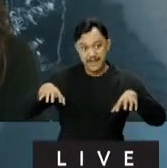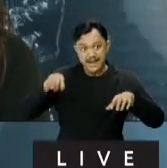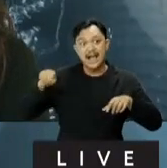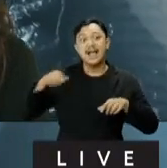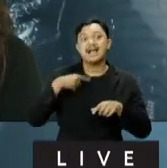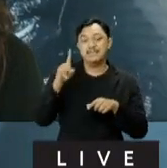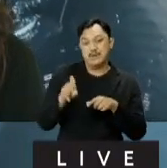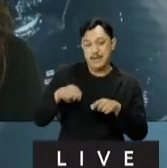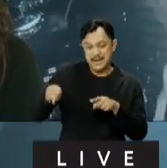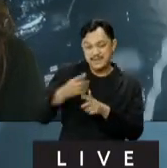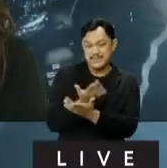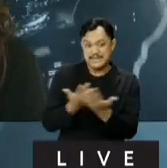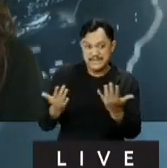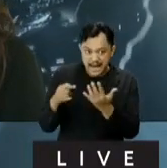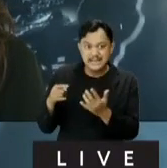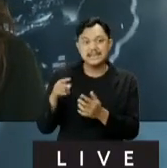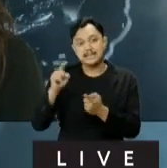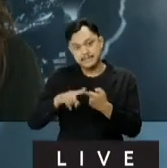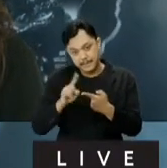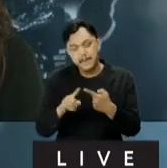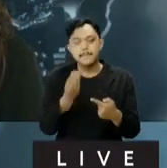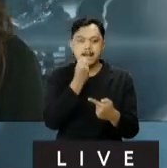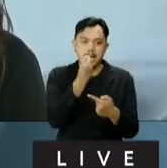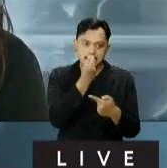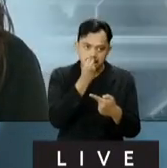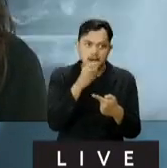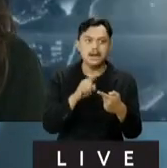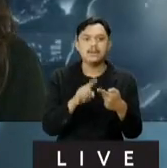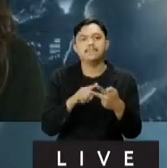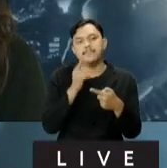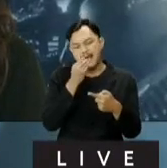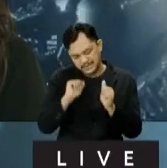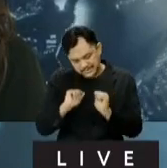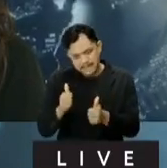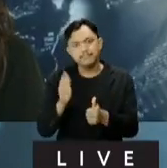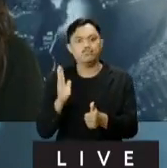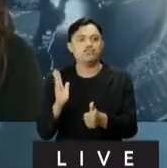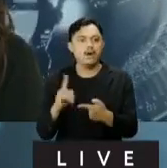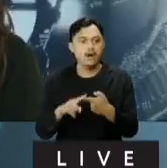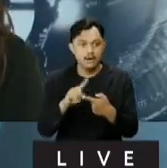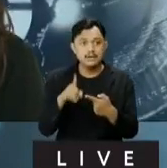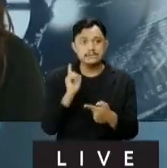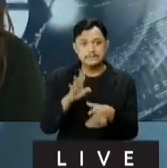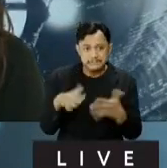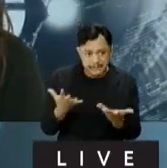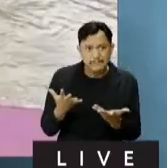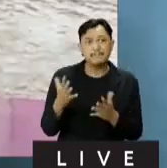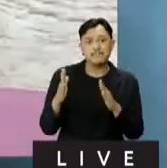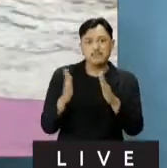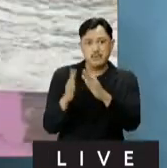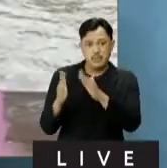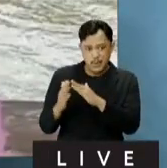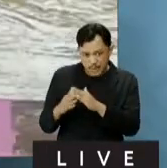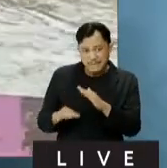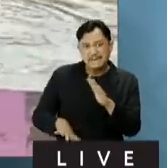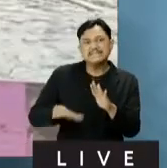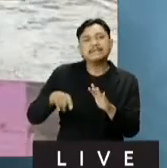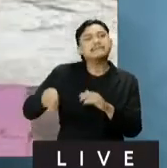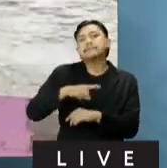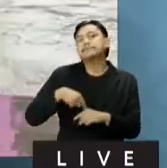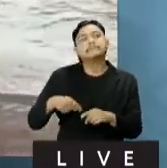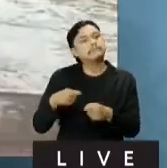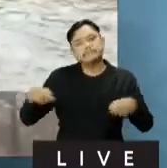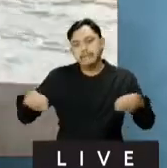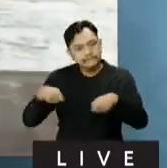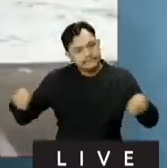butuhkan adalah kebutuhan pangan ya, makanan siap saji ya. Karena dengan kondisi rumah terendam tentu mereka tidak dapat